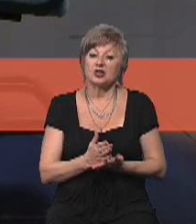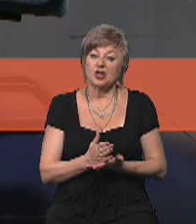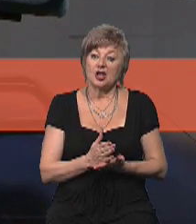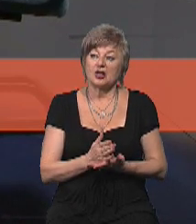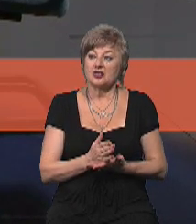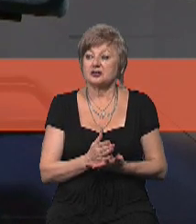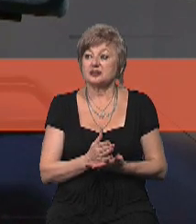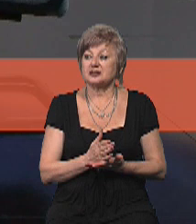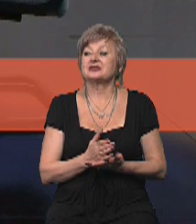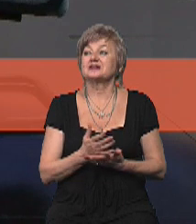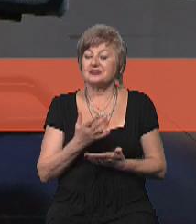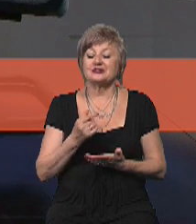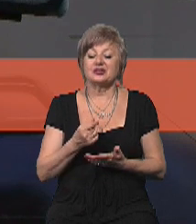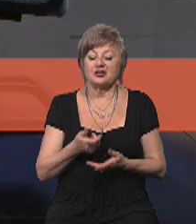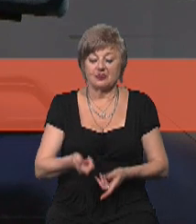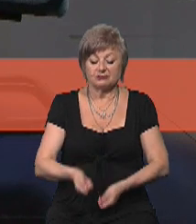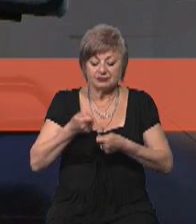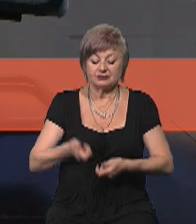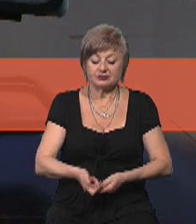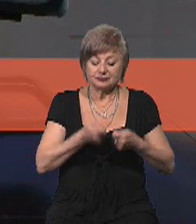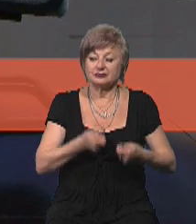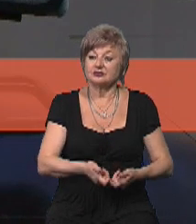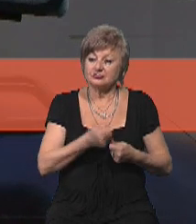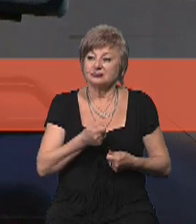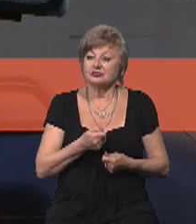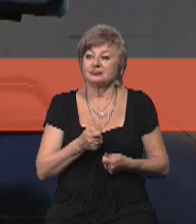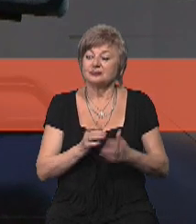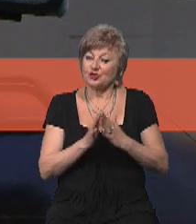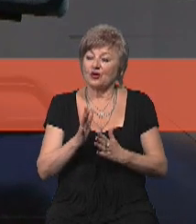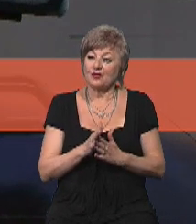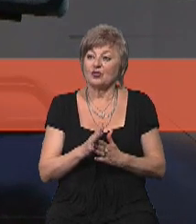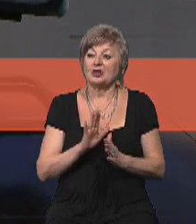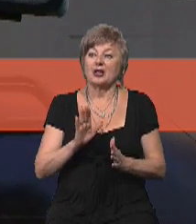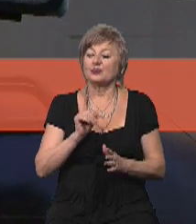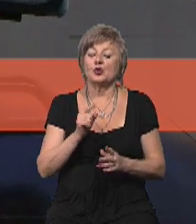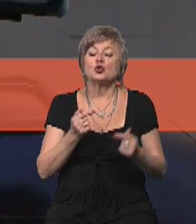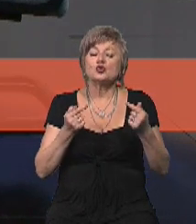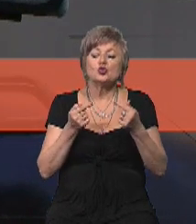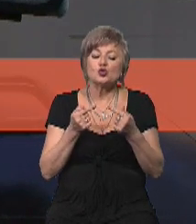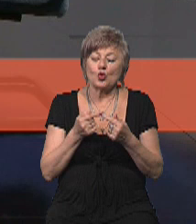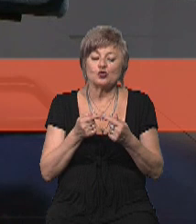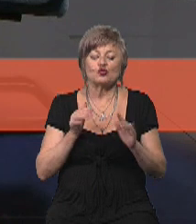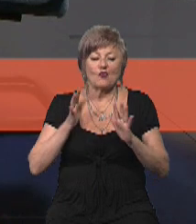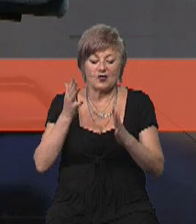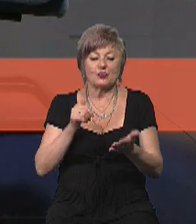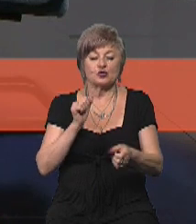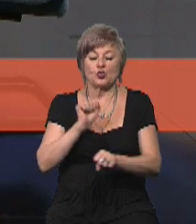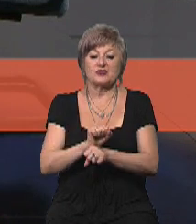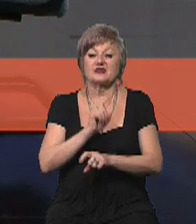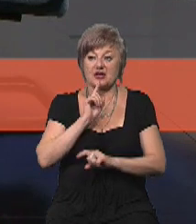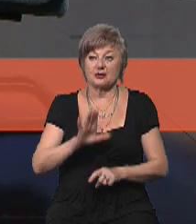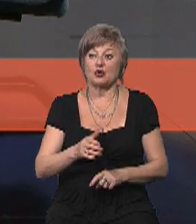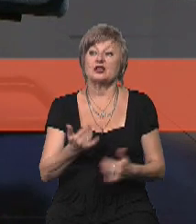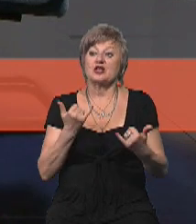що якби виривати з корінням амброзію, так, то це було б більш дієвіше, не будемо, чи ні? Не будемо зупинятися на конкретному якомусь виді. На сьогоднішній день